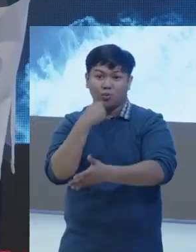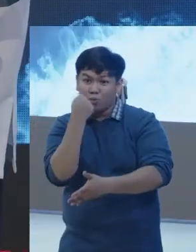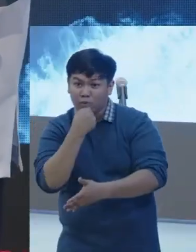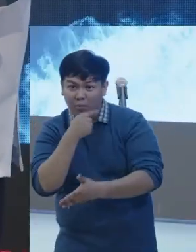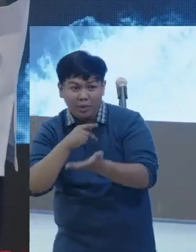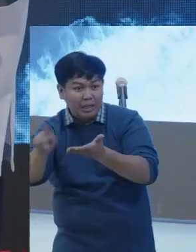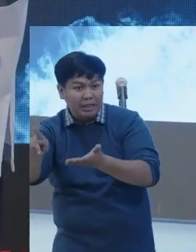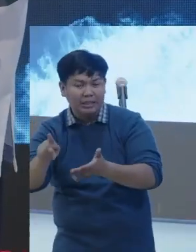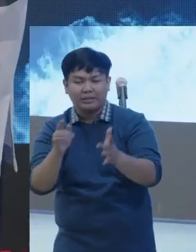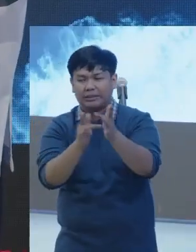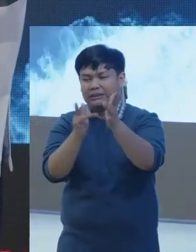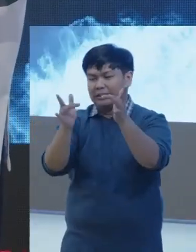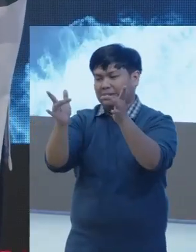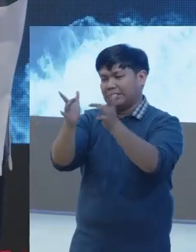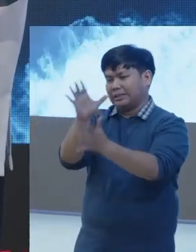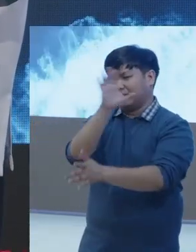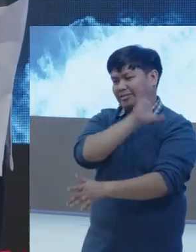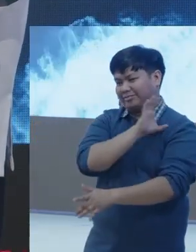Kanya.